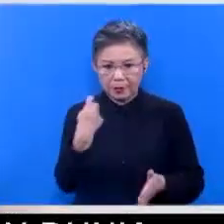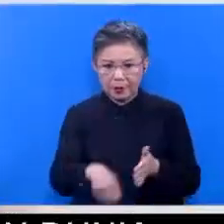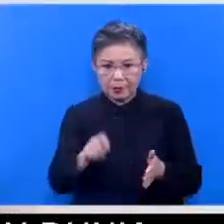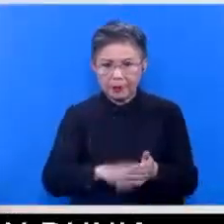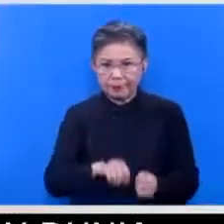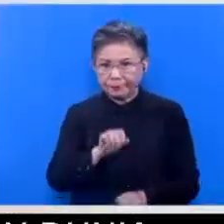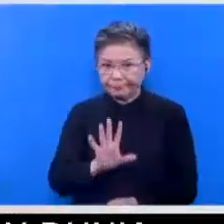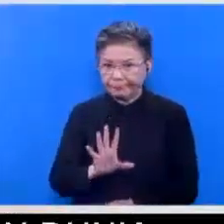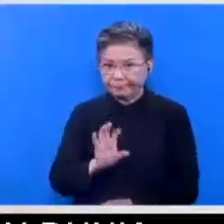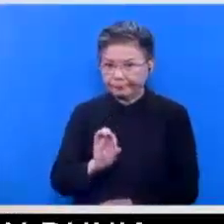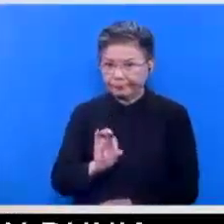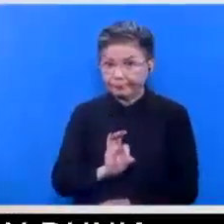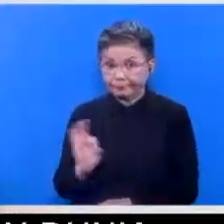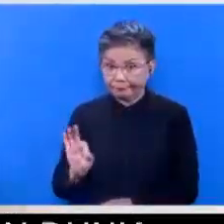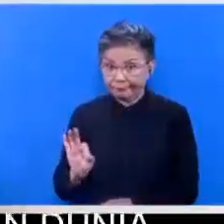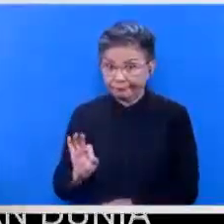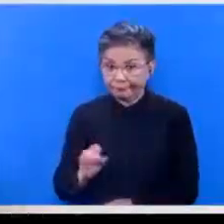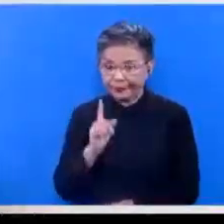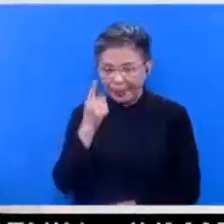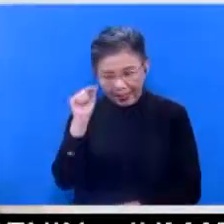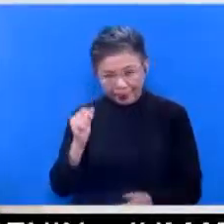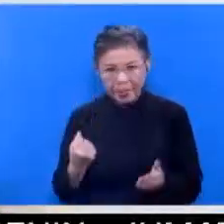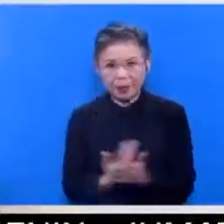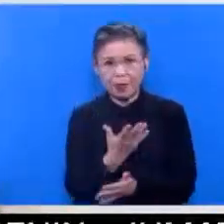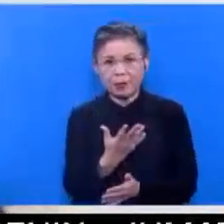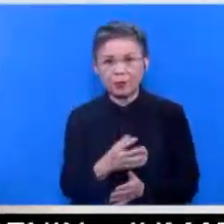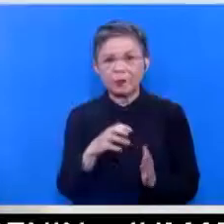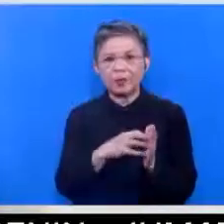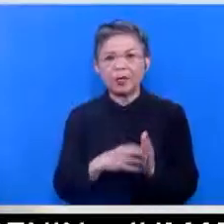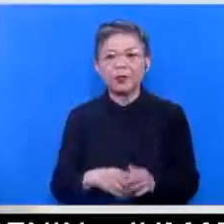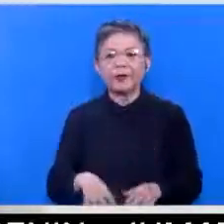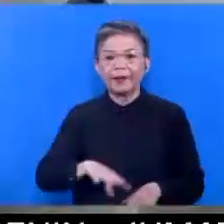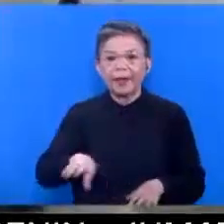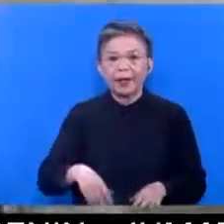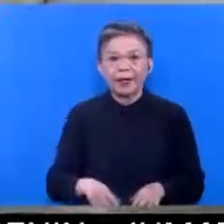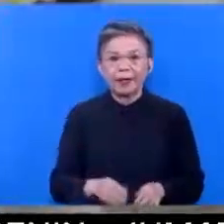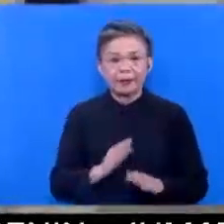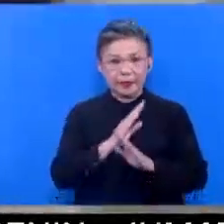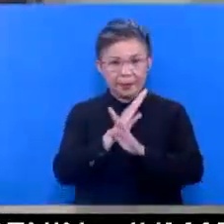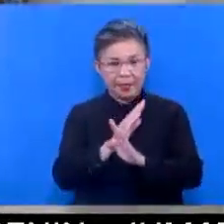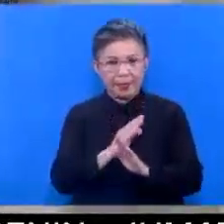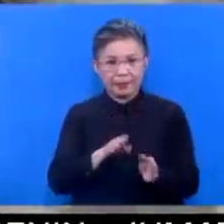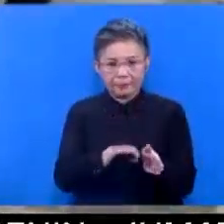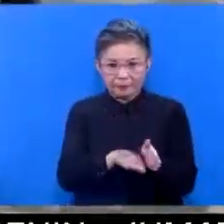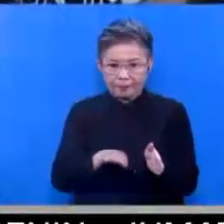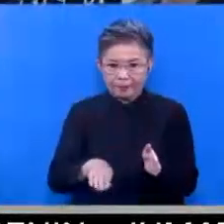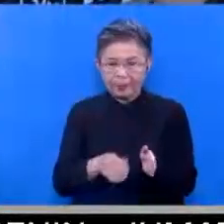denda Rp500.000 karena melanggar peraturan daerah larangan parkir di sembarang tempat.